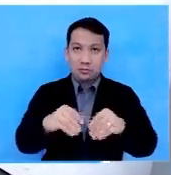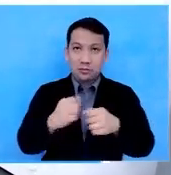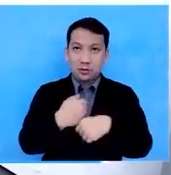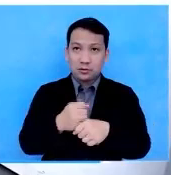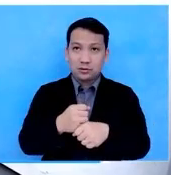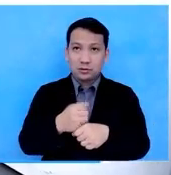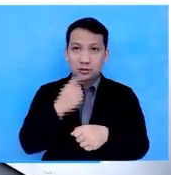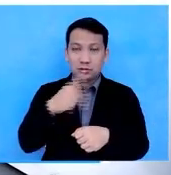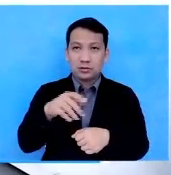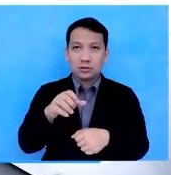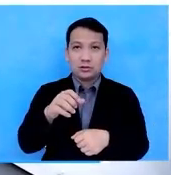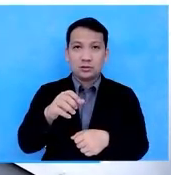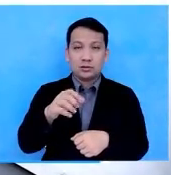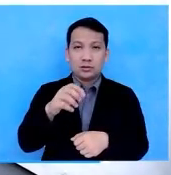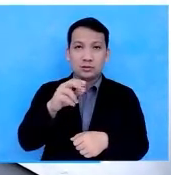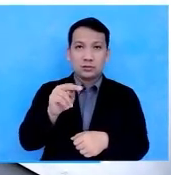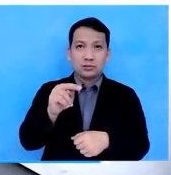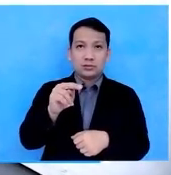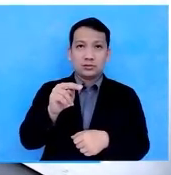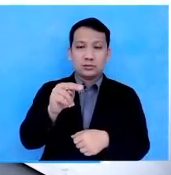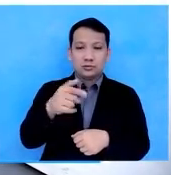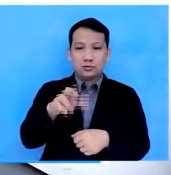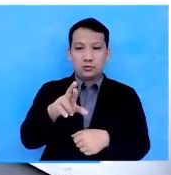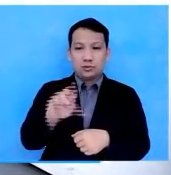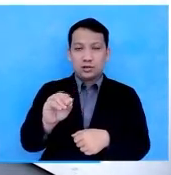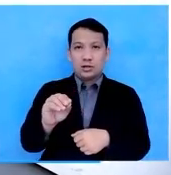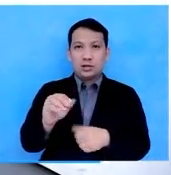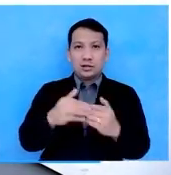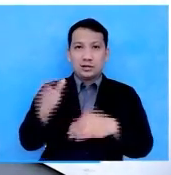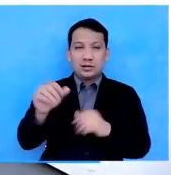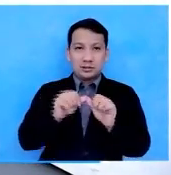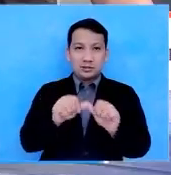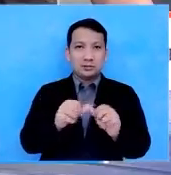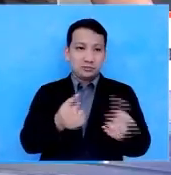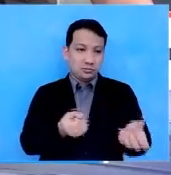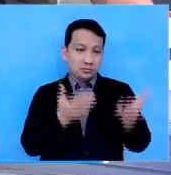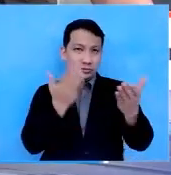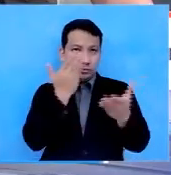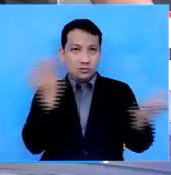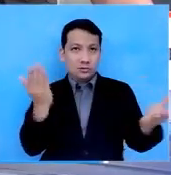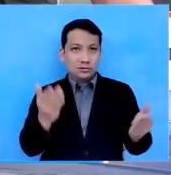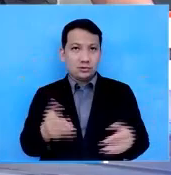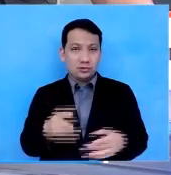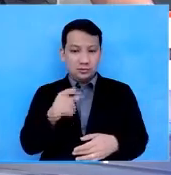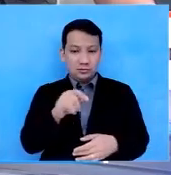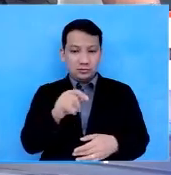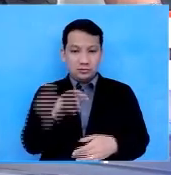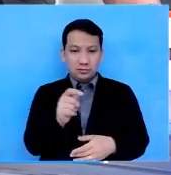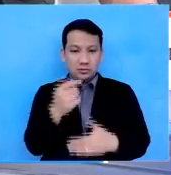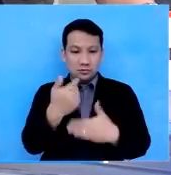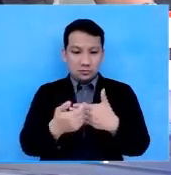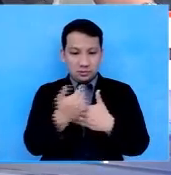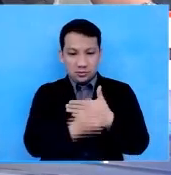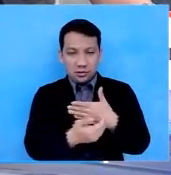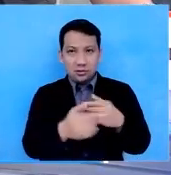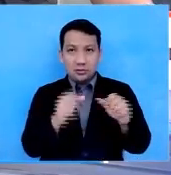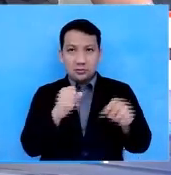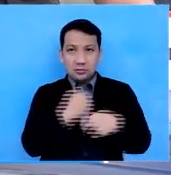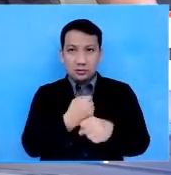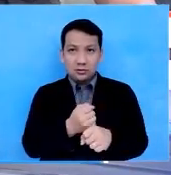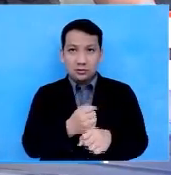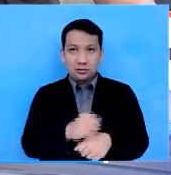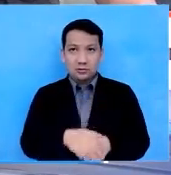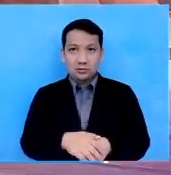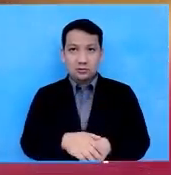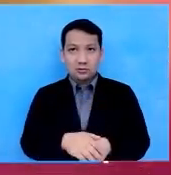Cora, nag-bake na rin yan. May lumapit ba sa'yo? Nagsabing na-inspire sila sa'yo dahil sa pag-tiktok mo na mag-bake na rin sila. 600,000 followers